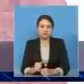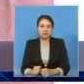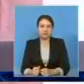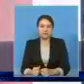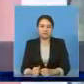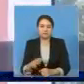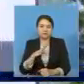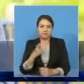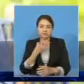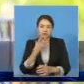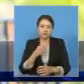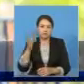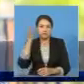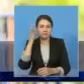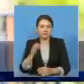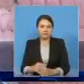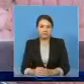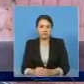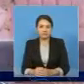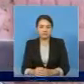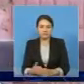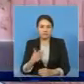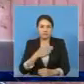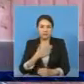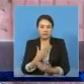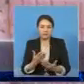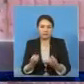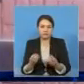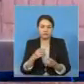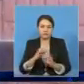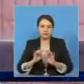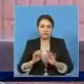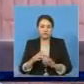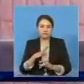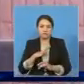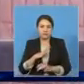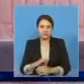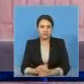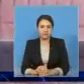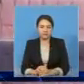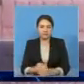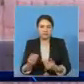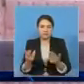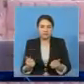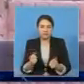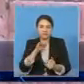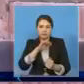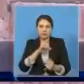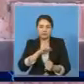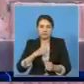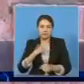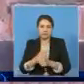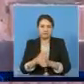Я всегда с теплотой вспоминаю его. И еще раз говорю, что он был действительно профессионал своего